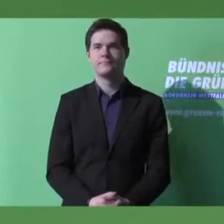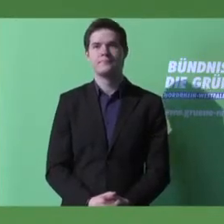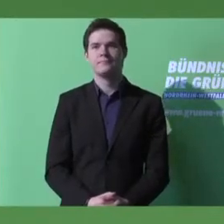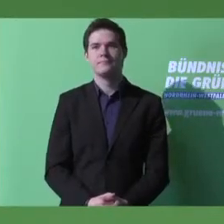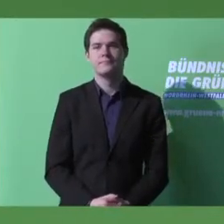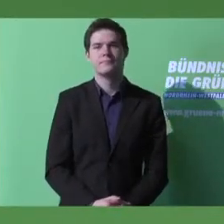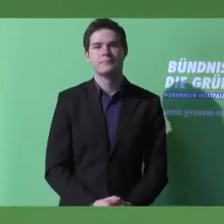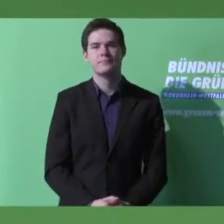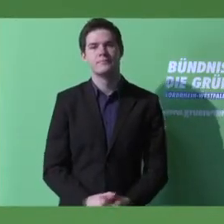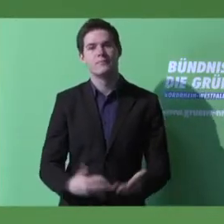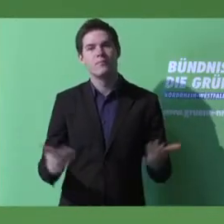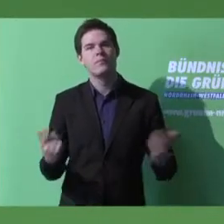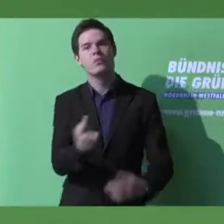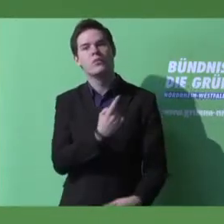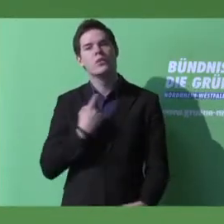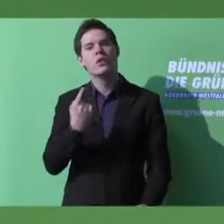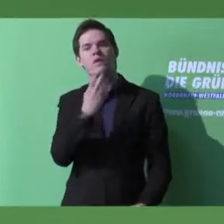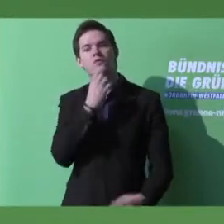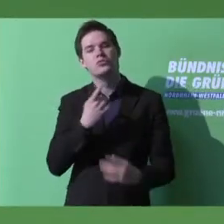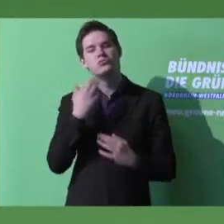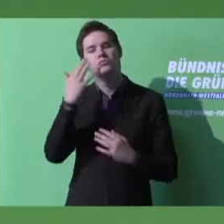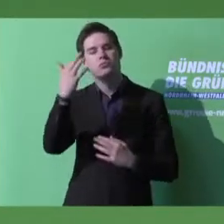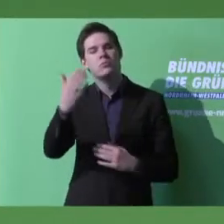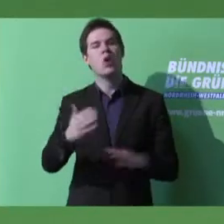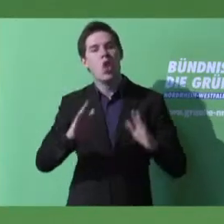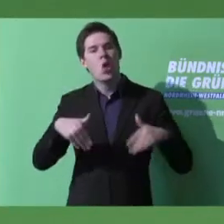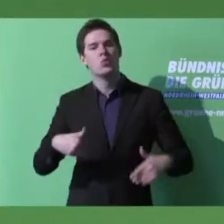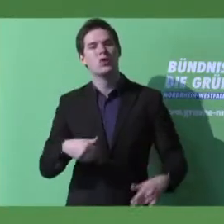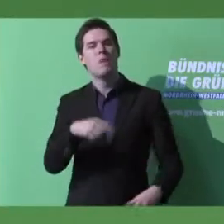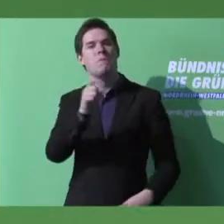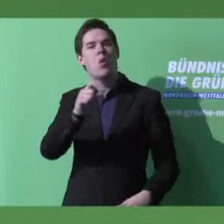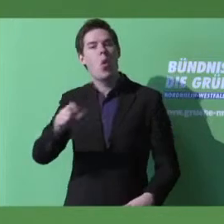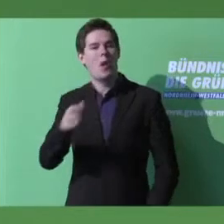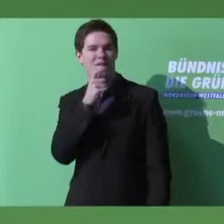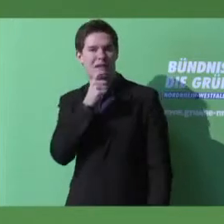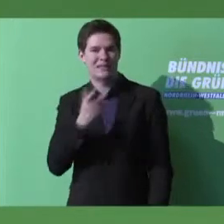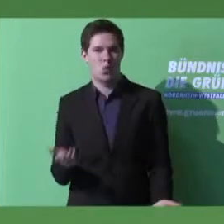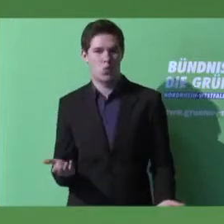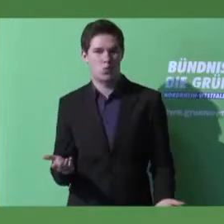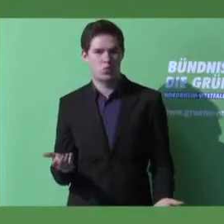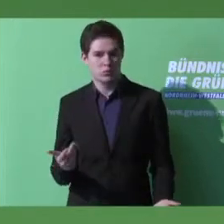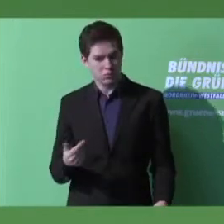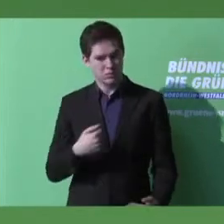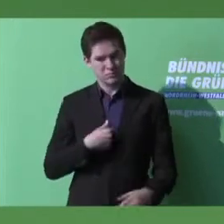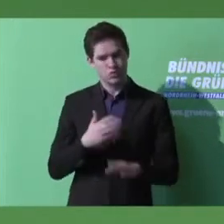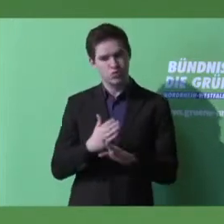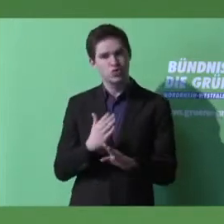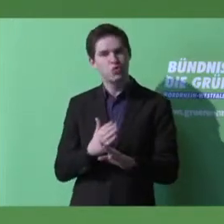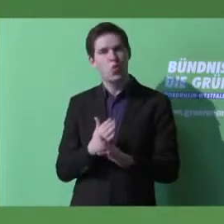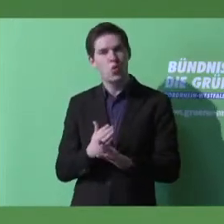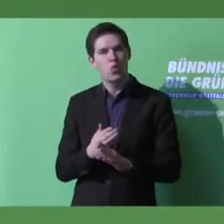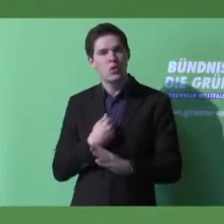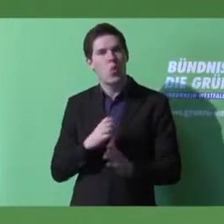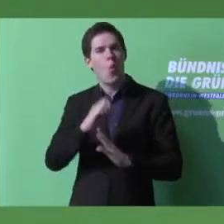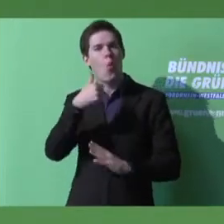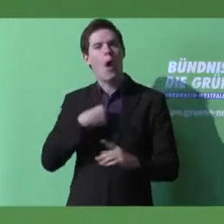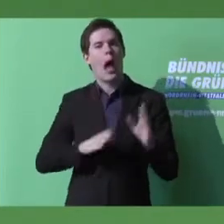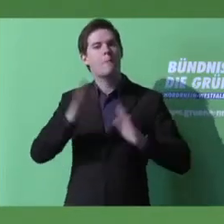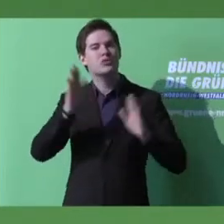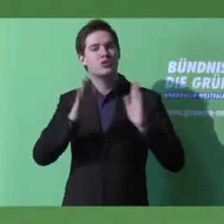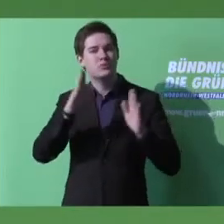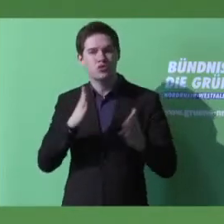den Einstieg in die Bürgerversicherung. Und ich habe mich sehr gefreut, dass das in der Urabstimmung ein so klares Votum bekommen